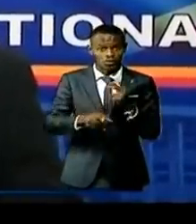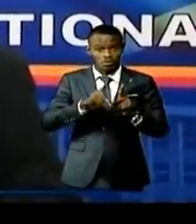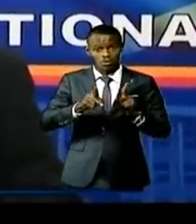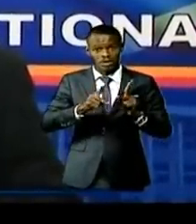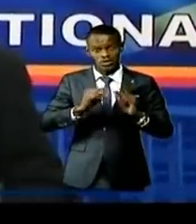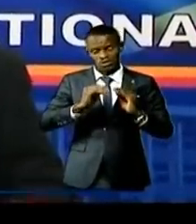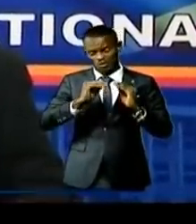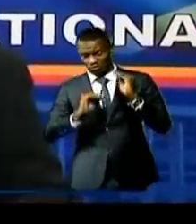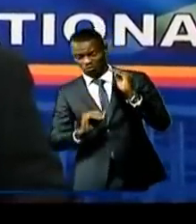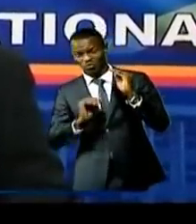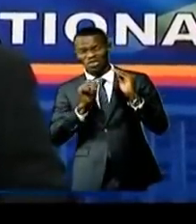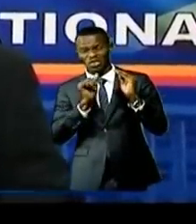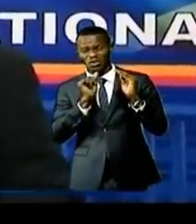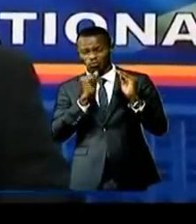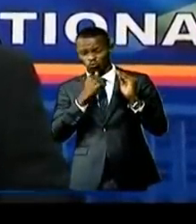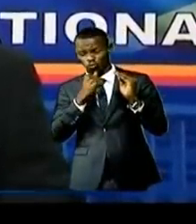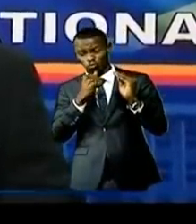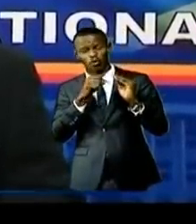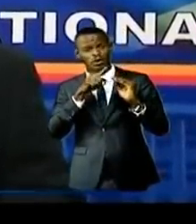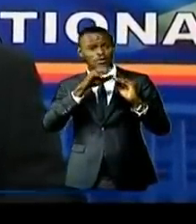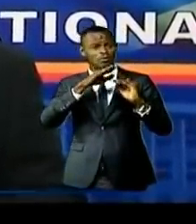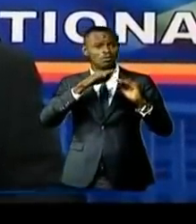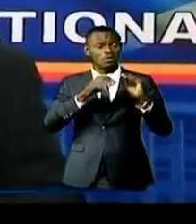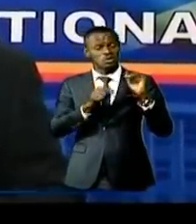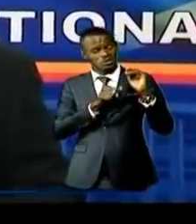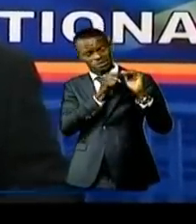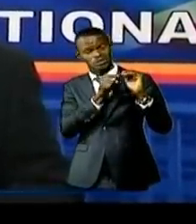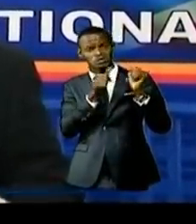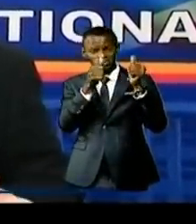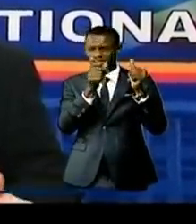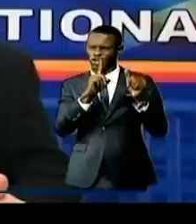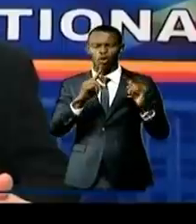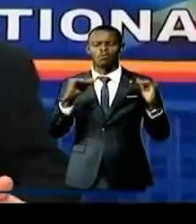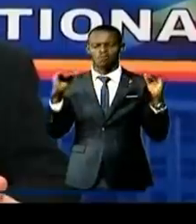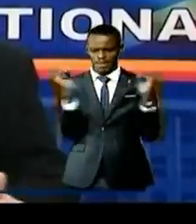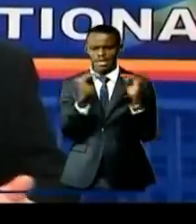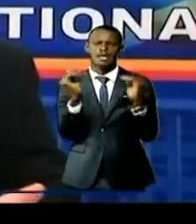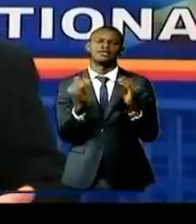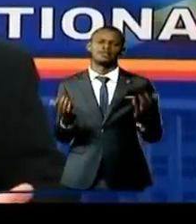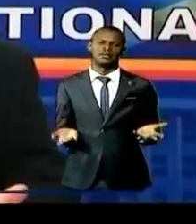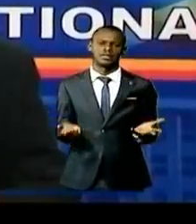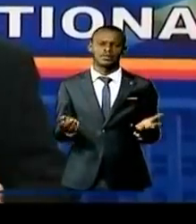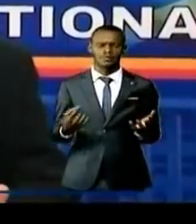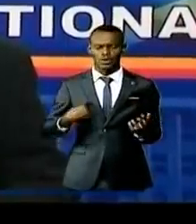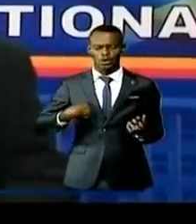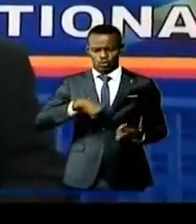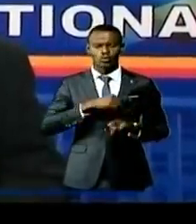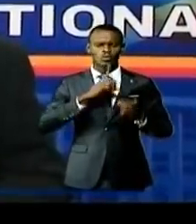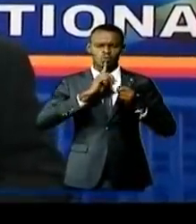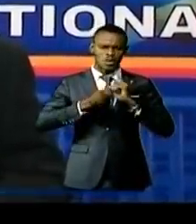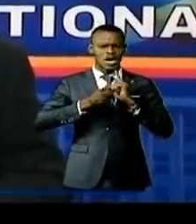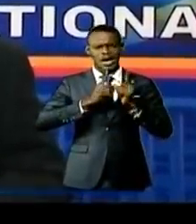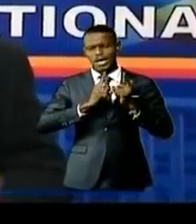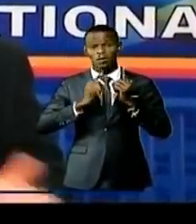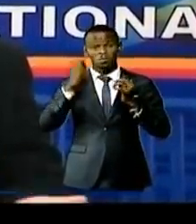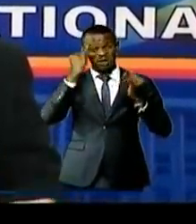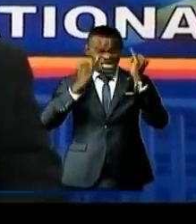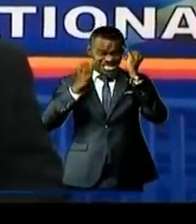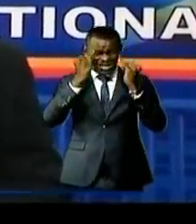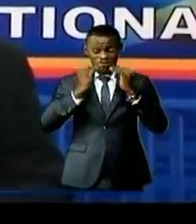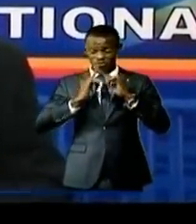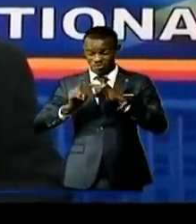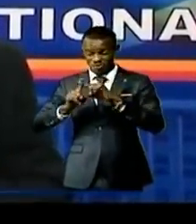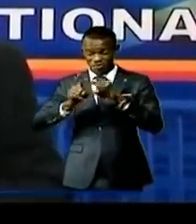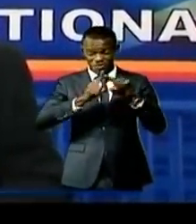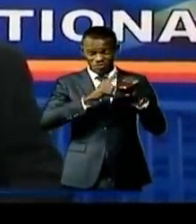j'apprécie beaucoup l'opportunité de discuter tous les intérêts qu'on a entre